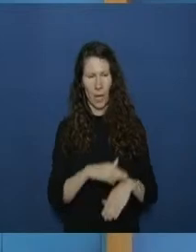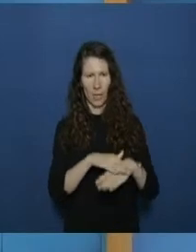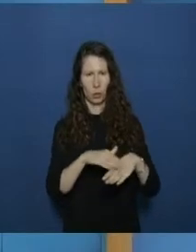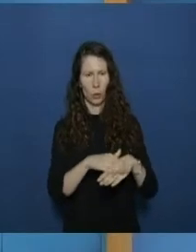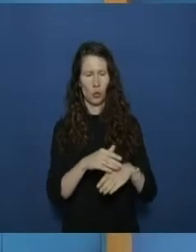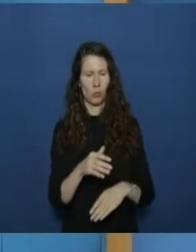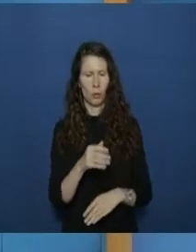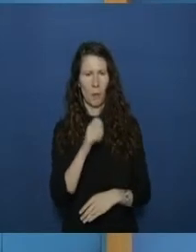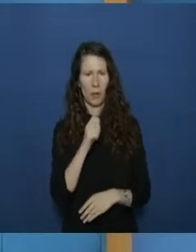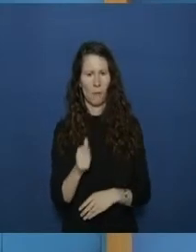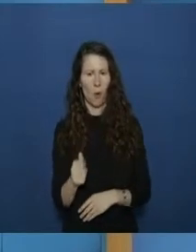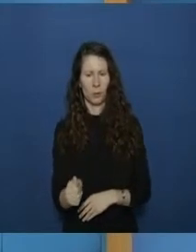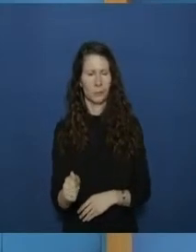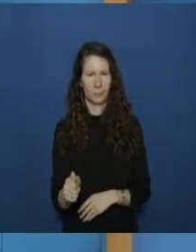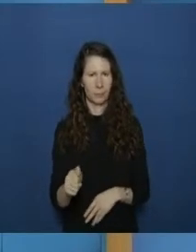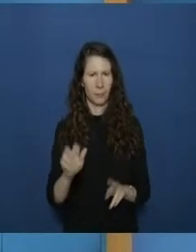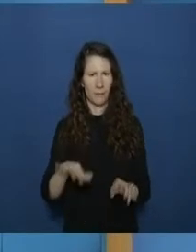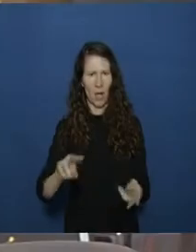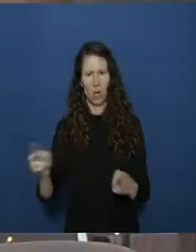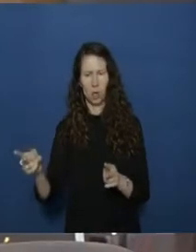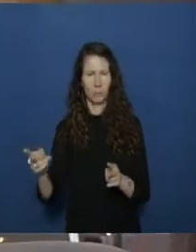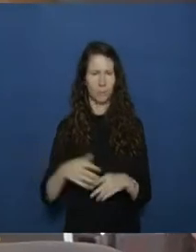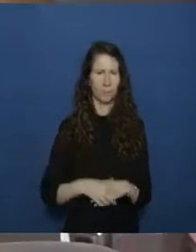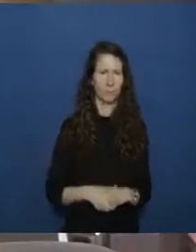Entschuldigung, ja, es war verdeckt. Jetzt dachte ich,